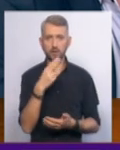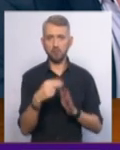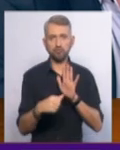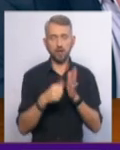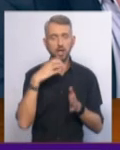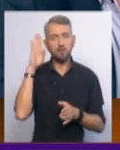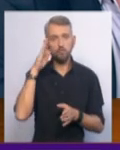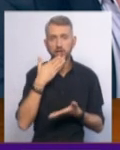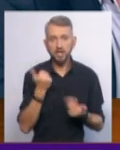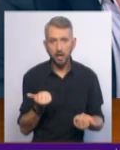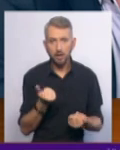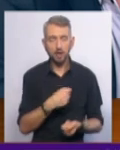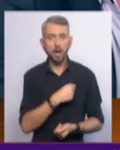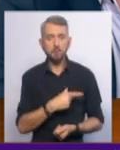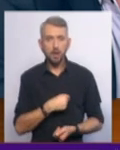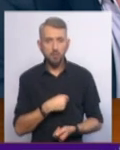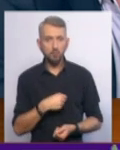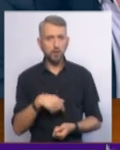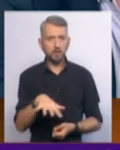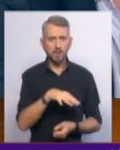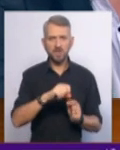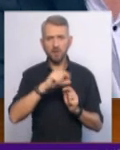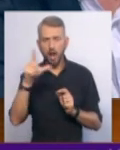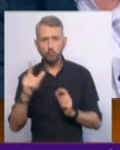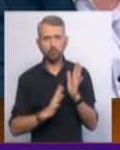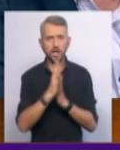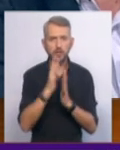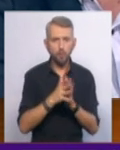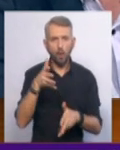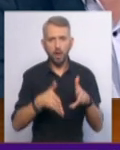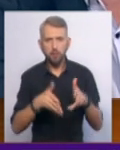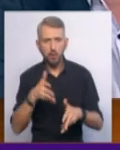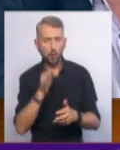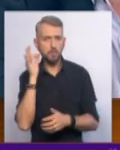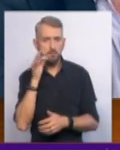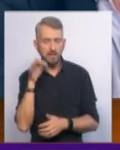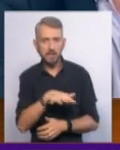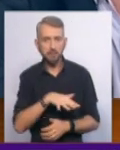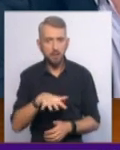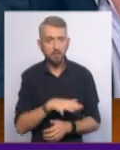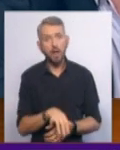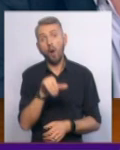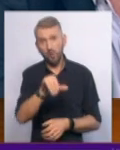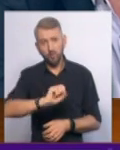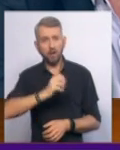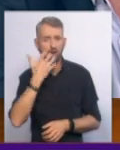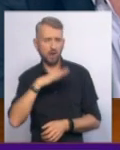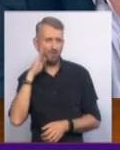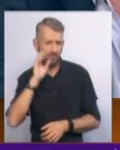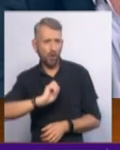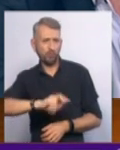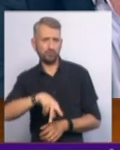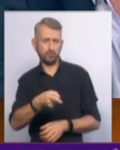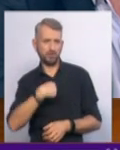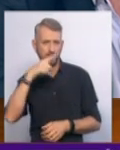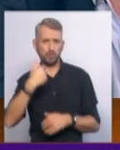воды нет. Комсомольский, Радужный, Лесной, Оболонь, Минский, Массив, а у вас горячая вода есть в Киеврадии,